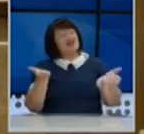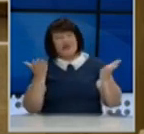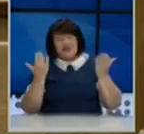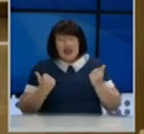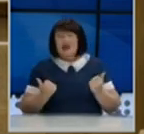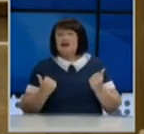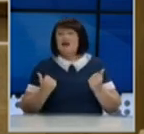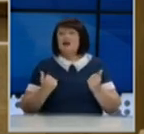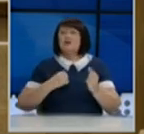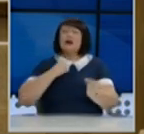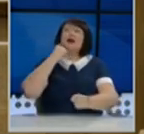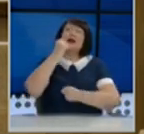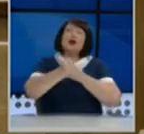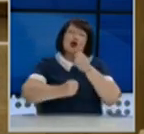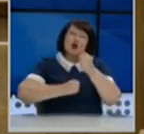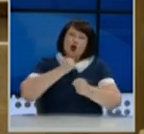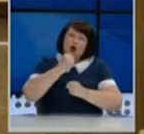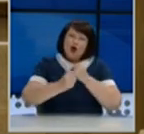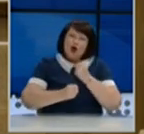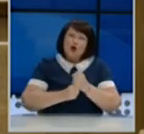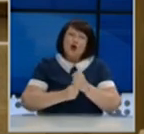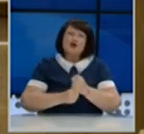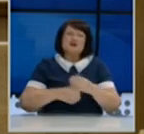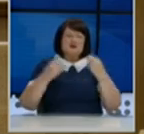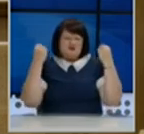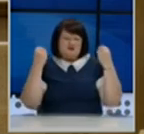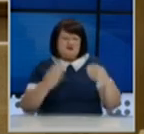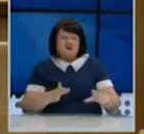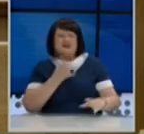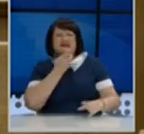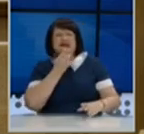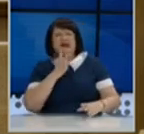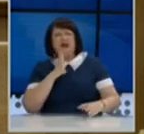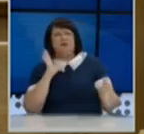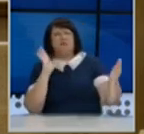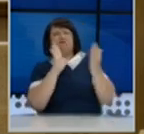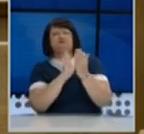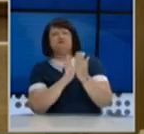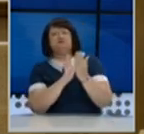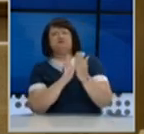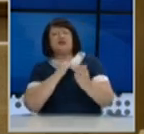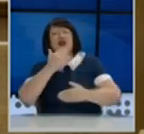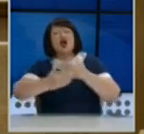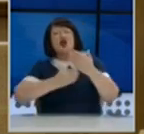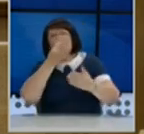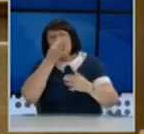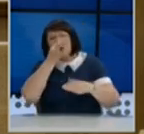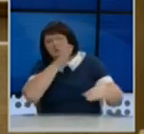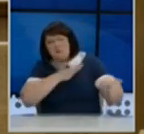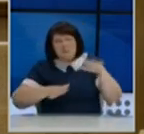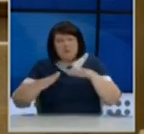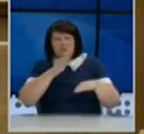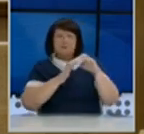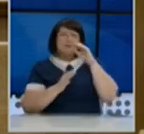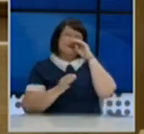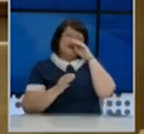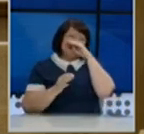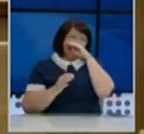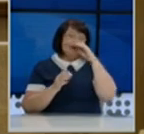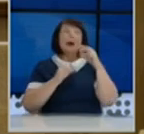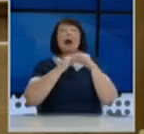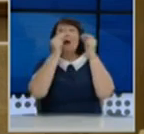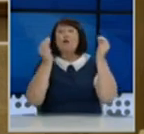μια χρόνια απανθρωπιά, μια χρόνια διαφθορά που